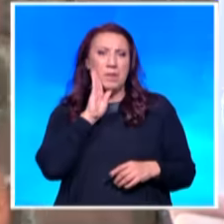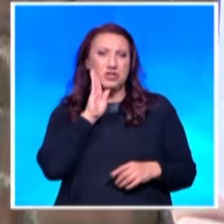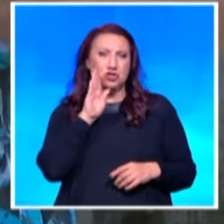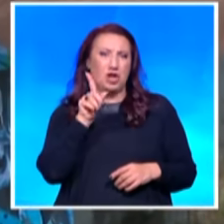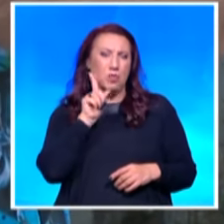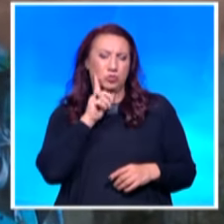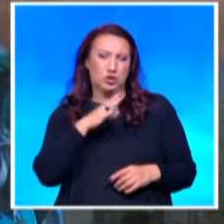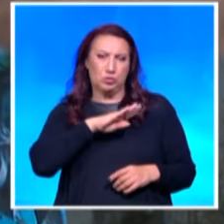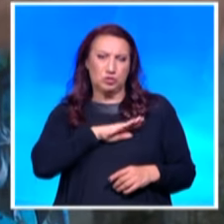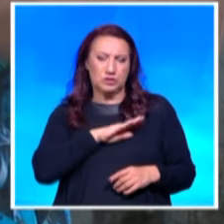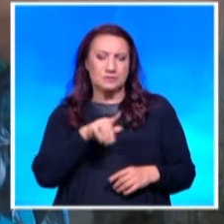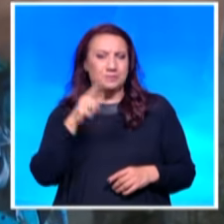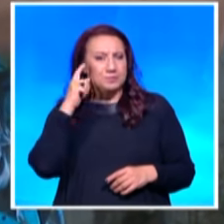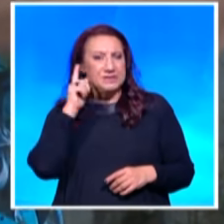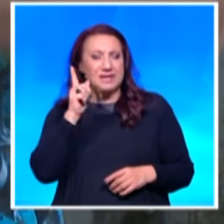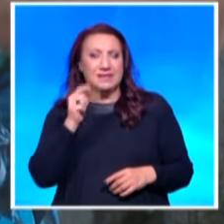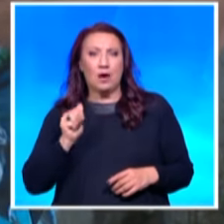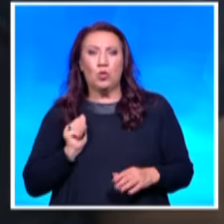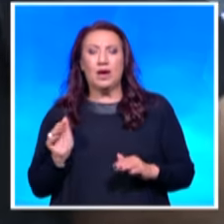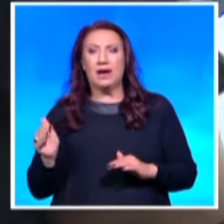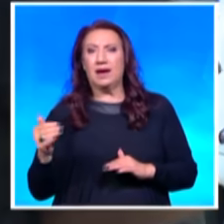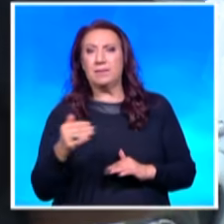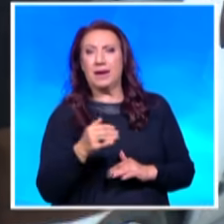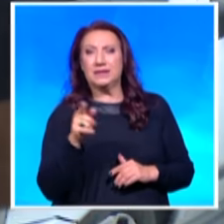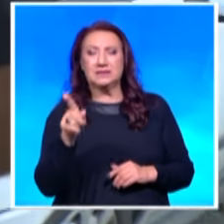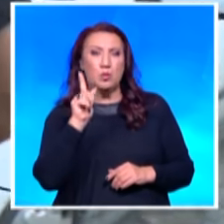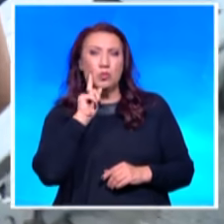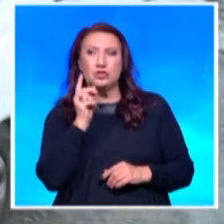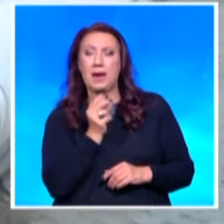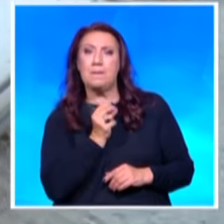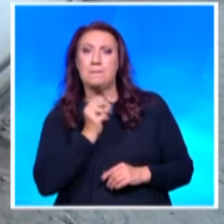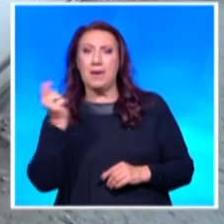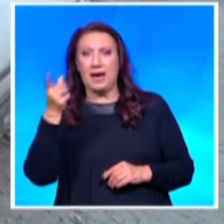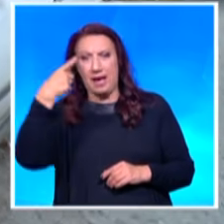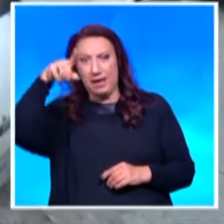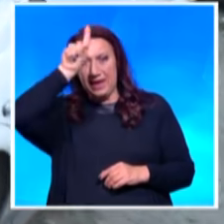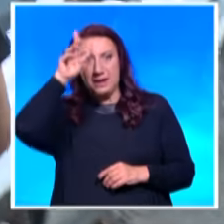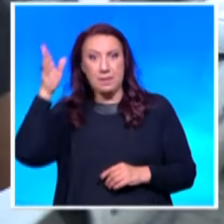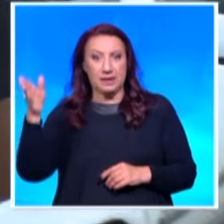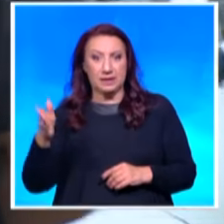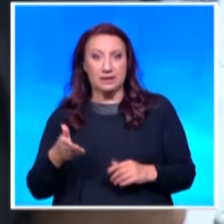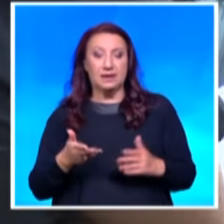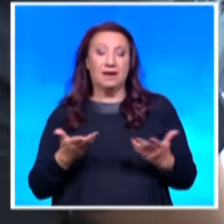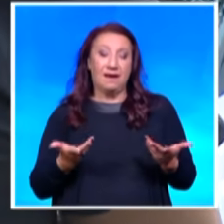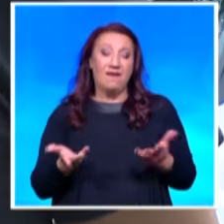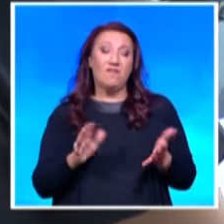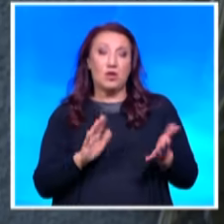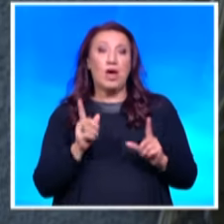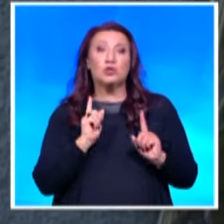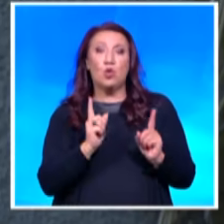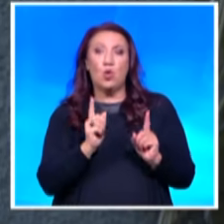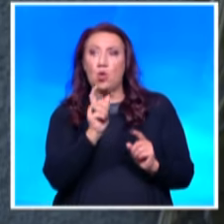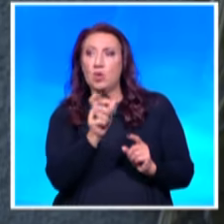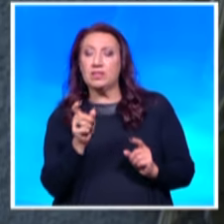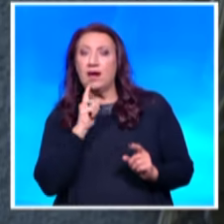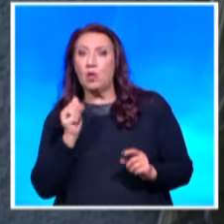извършителя, който избяга в Германия. Щом не се задействаха нещата 5 дена, явно си има чадър на тази работа.